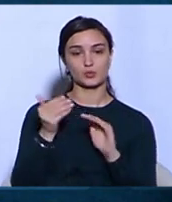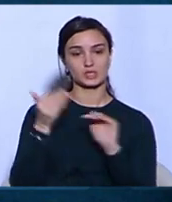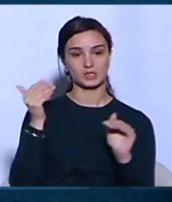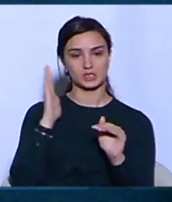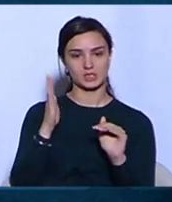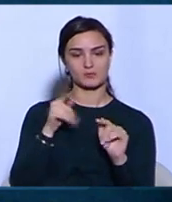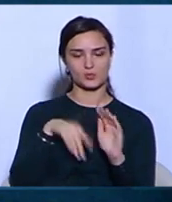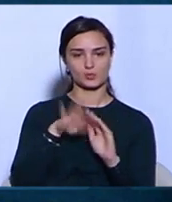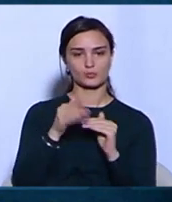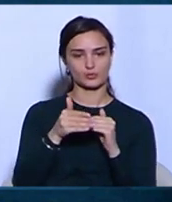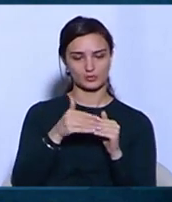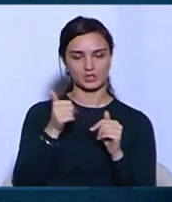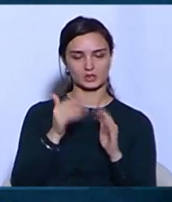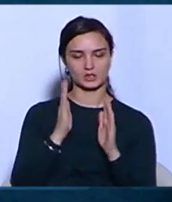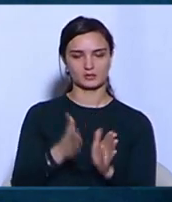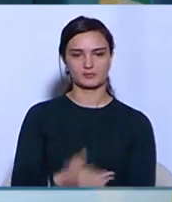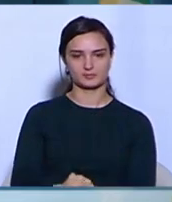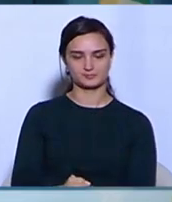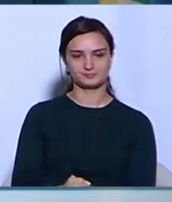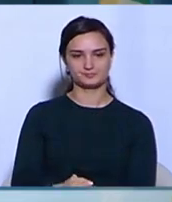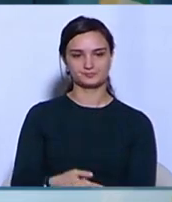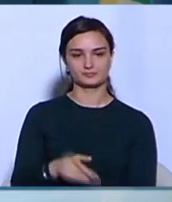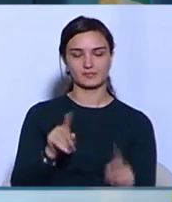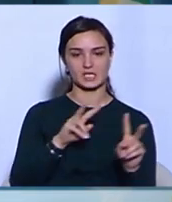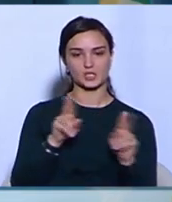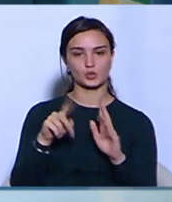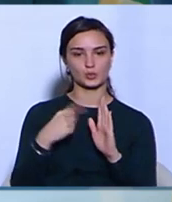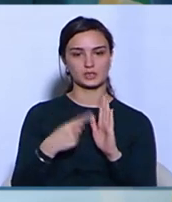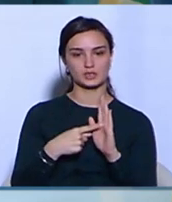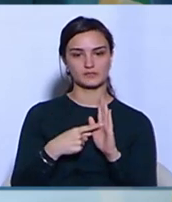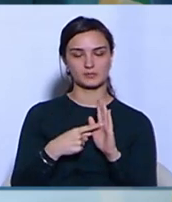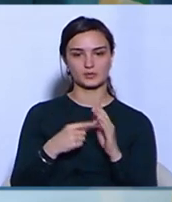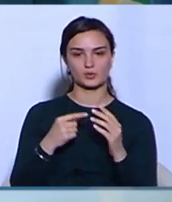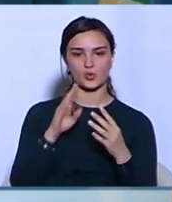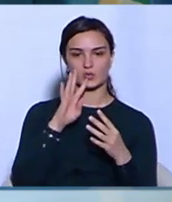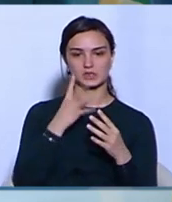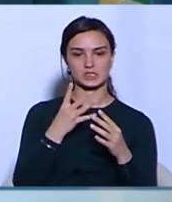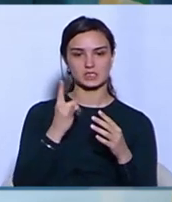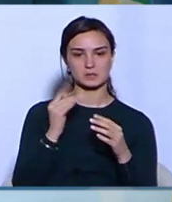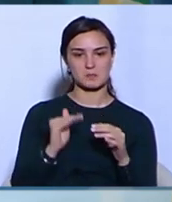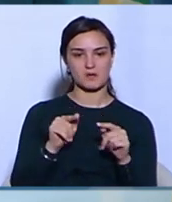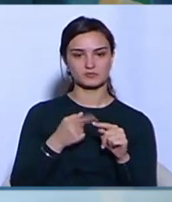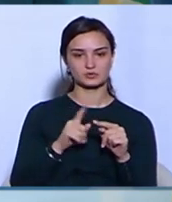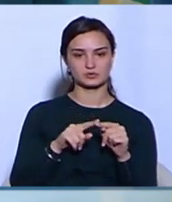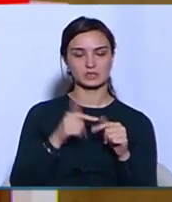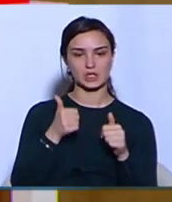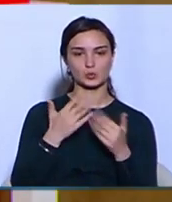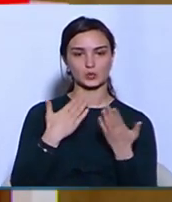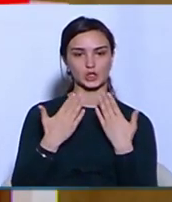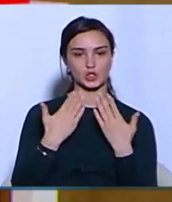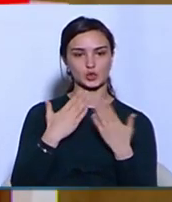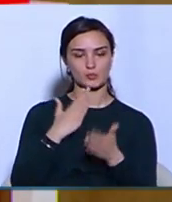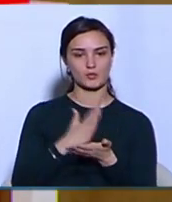მით უფრო გამოსავლისთვის უკეთესია სხვათა შორის ანალოგიური კითხვებია 4 წლის ბავშვს რომელსაც აქვს კარგი